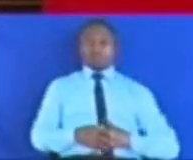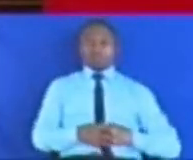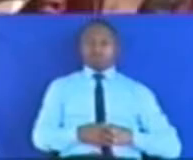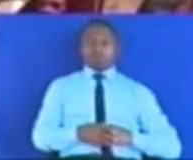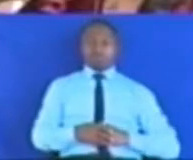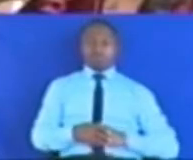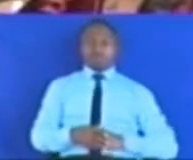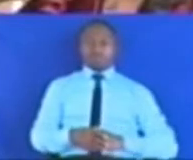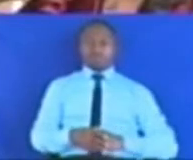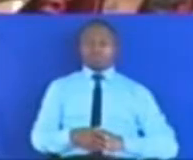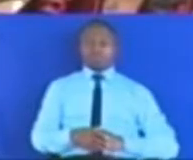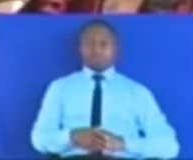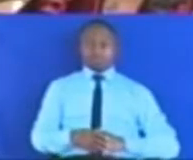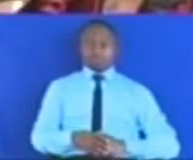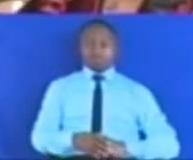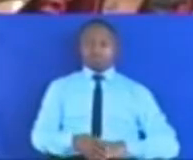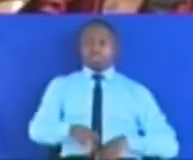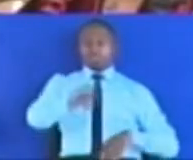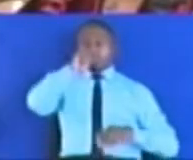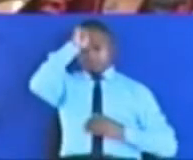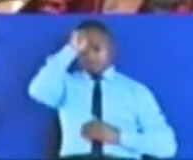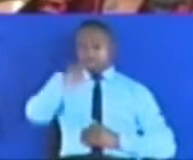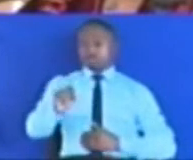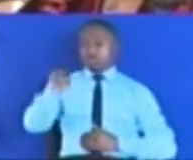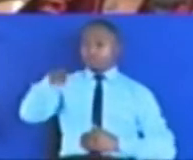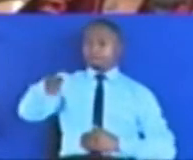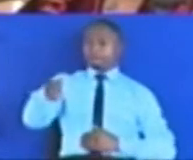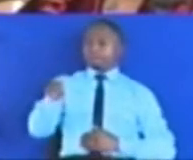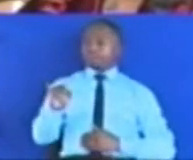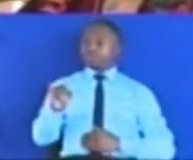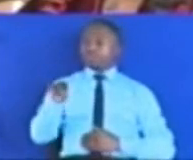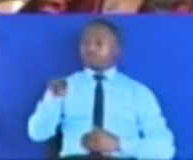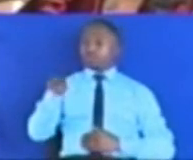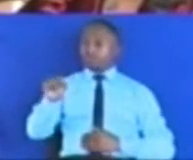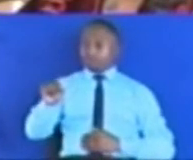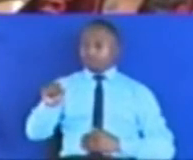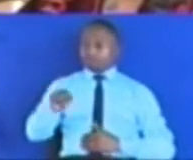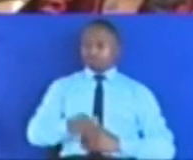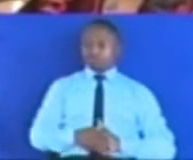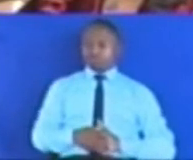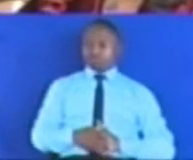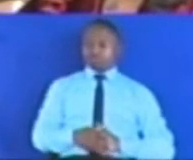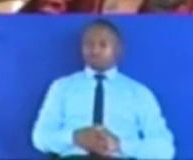sana. Mheshimiwa Luhaga Mpina.